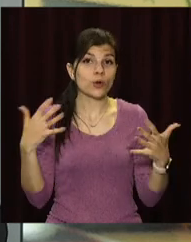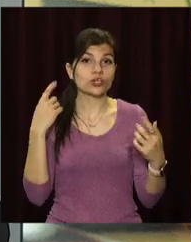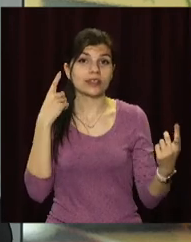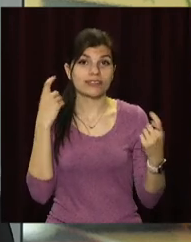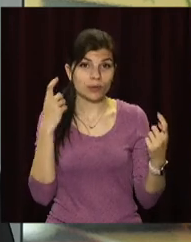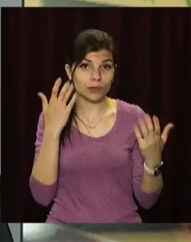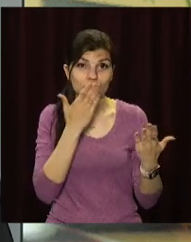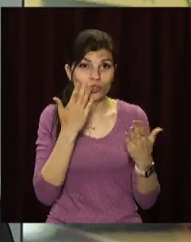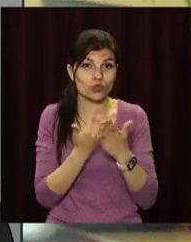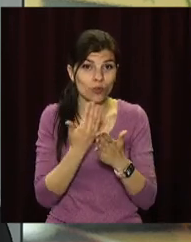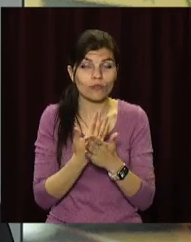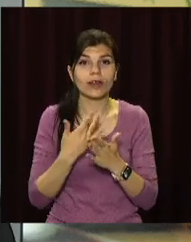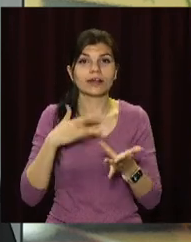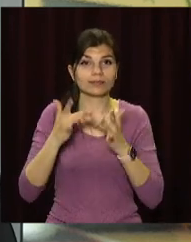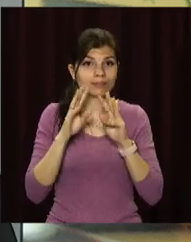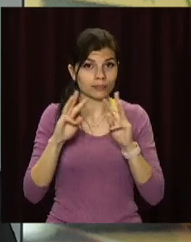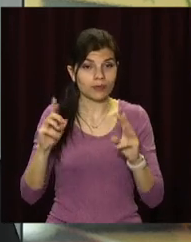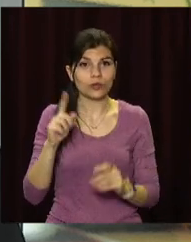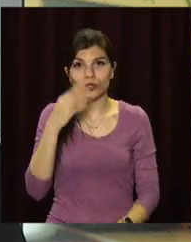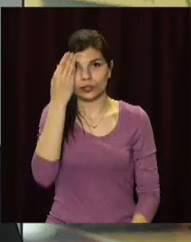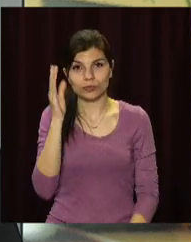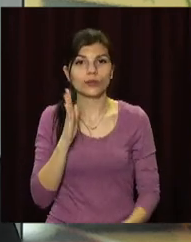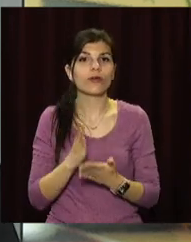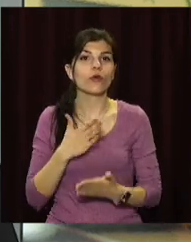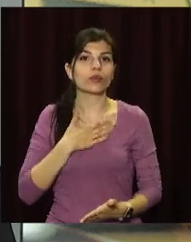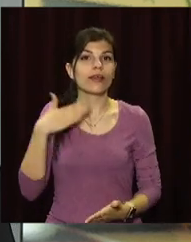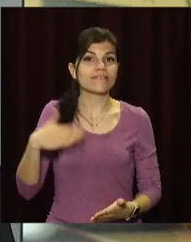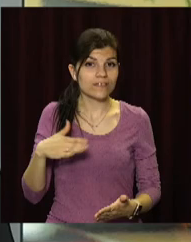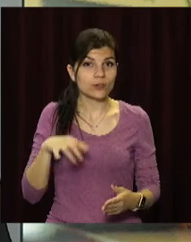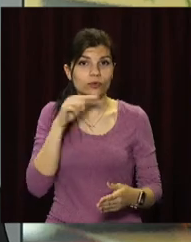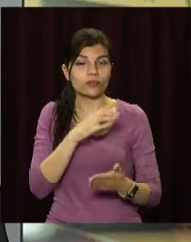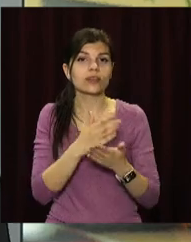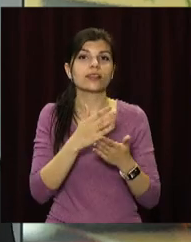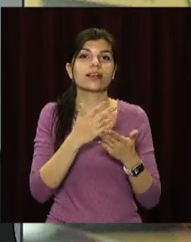нашому сайті opentv.media. Не забувайте і про сюжети в соціальних